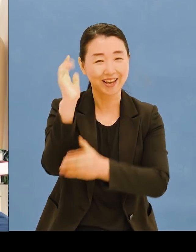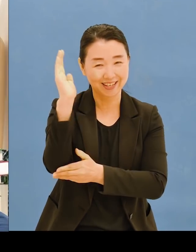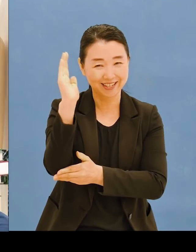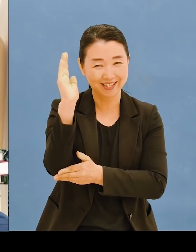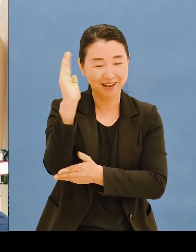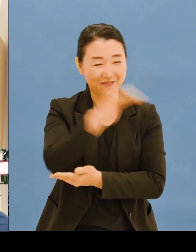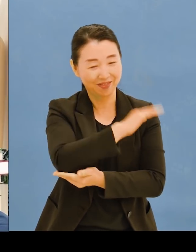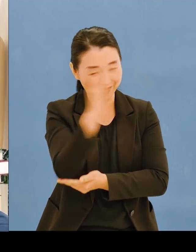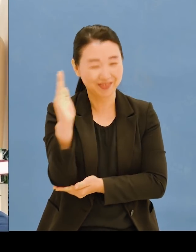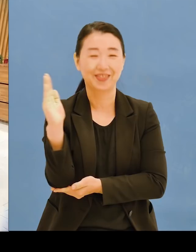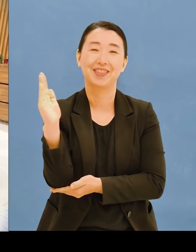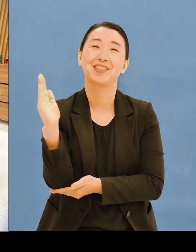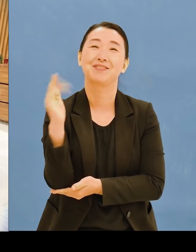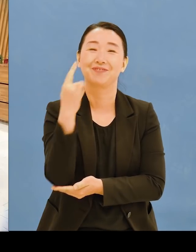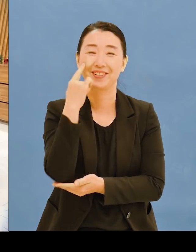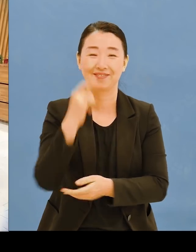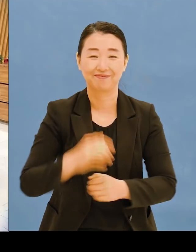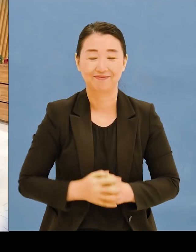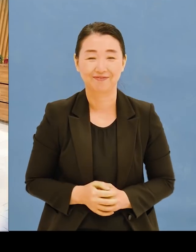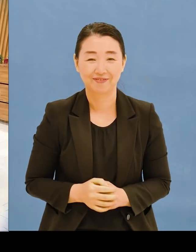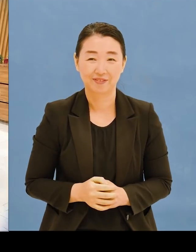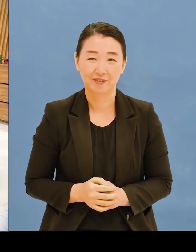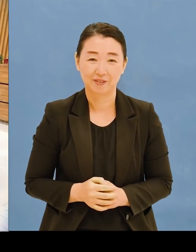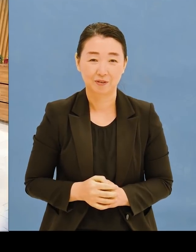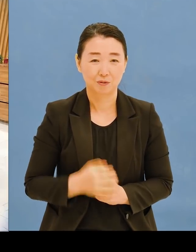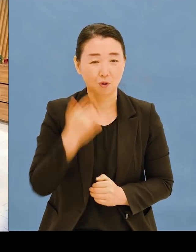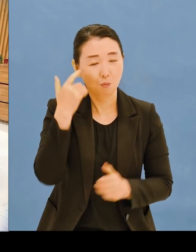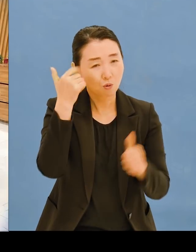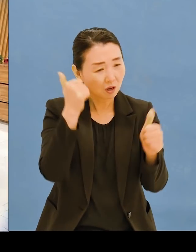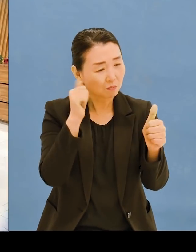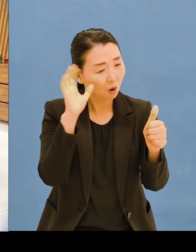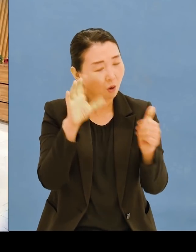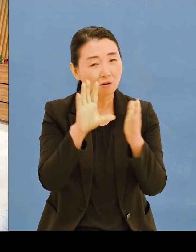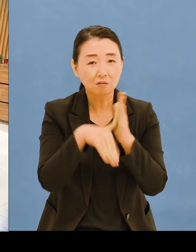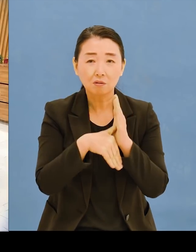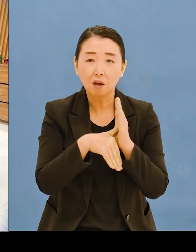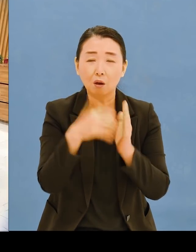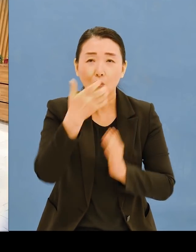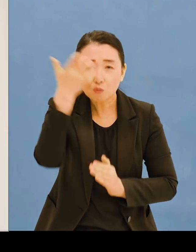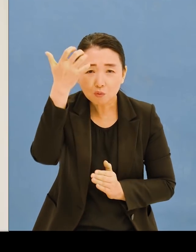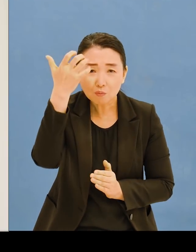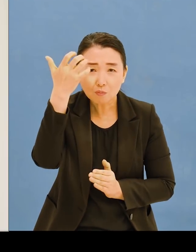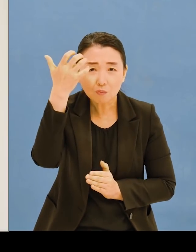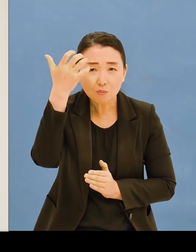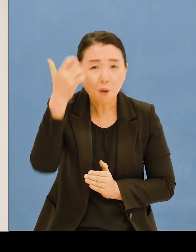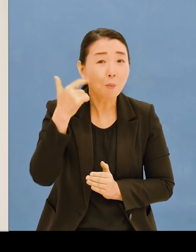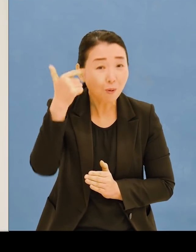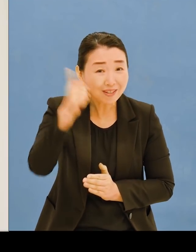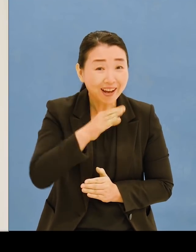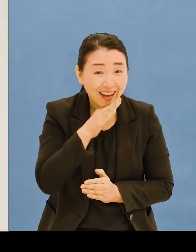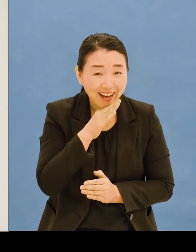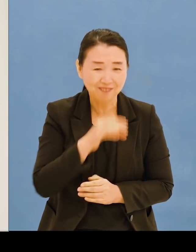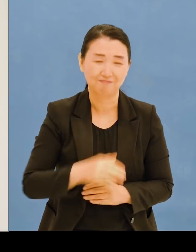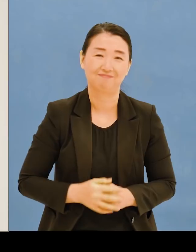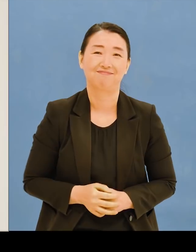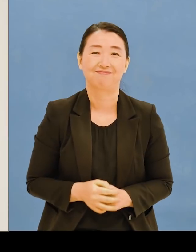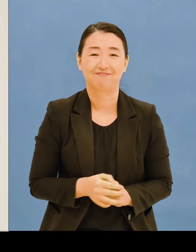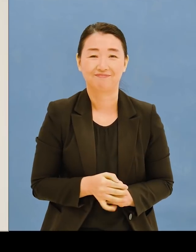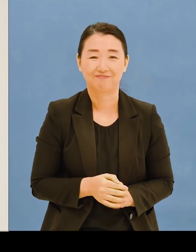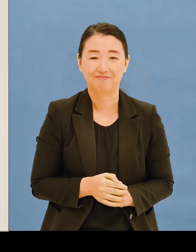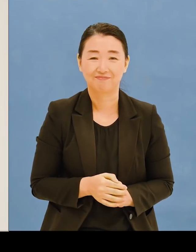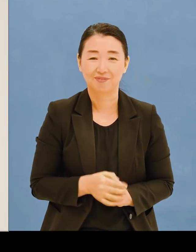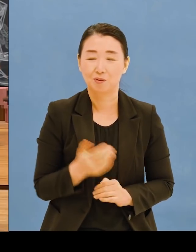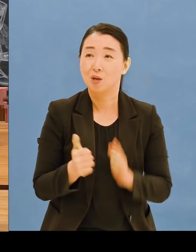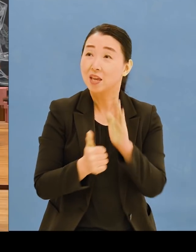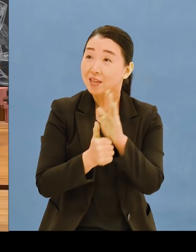좀 나눠보겠습니다. 그 보니까 목사님 어린 시절 꿈이 어렸을 때부터 목사였다고 네, 해요. 어렸을 때 목사였습니다.